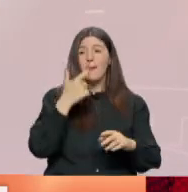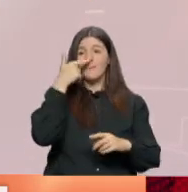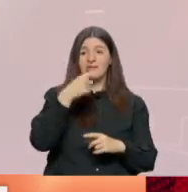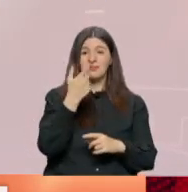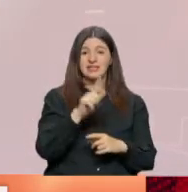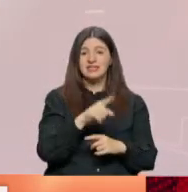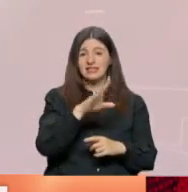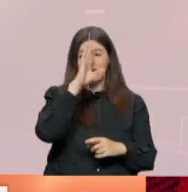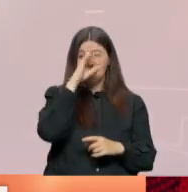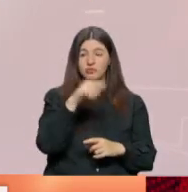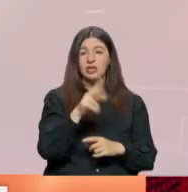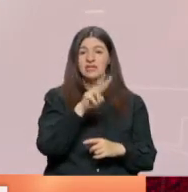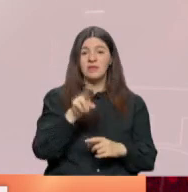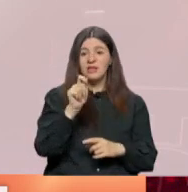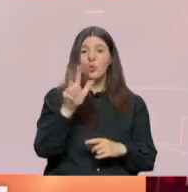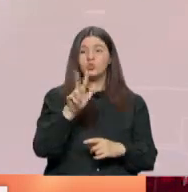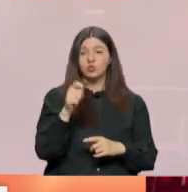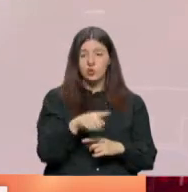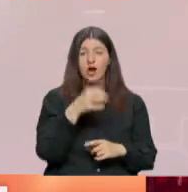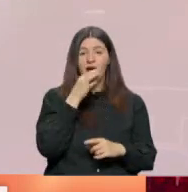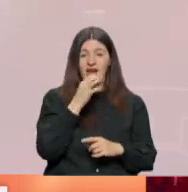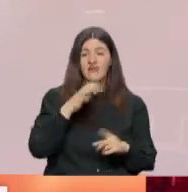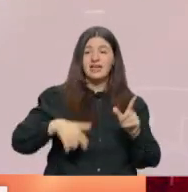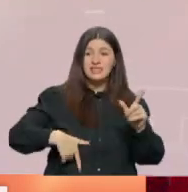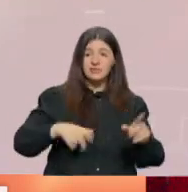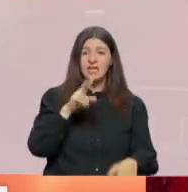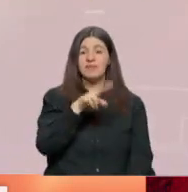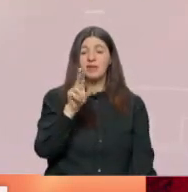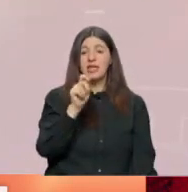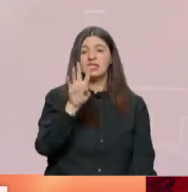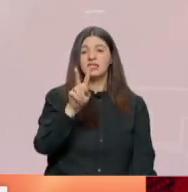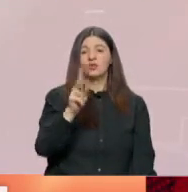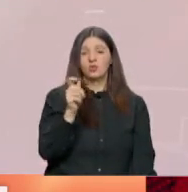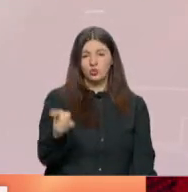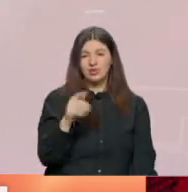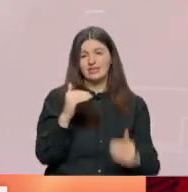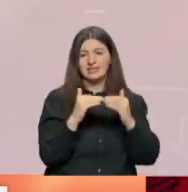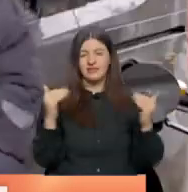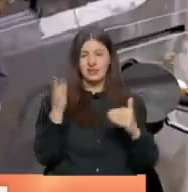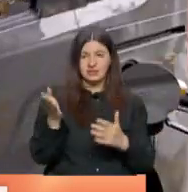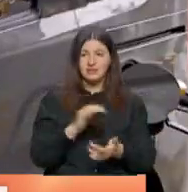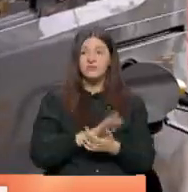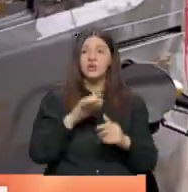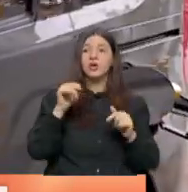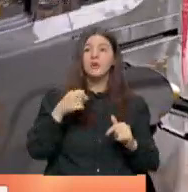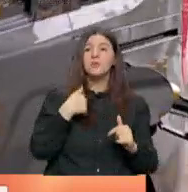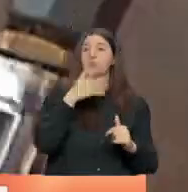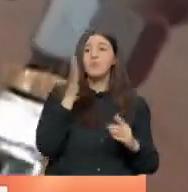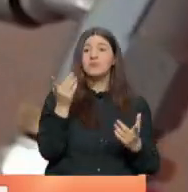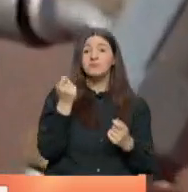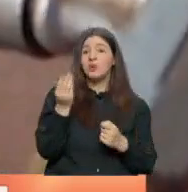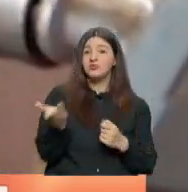Benzinin litre fiyatı İstanbul'da 27 lira 30 kuruş. Ankara ve İzmir'de 27 lira 42 kuruş seviyelerinde. Şu an bilmiyorum ne kadar